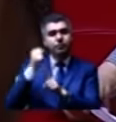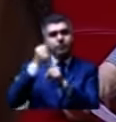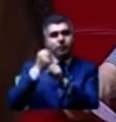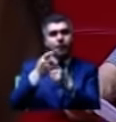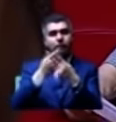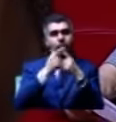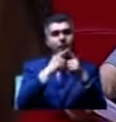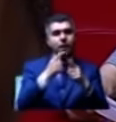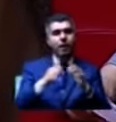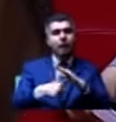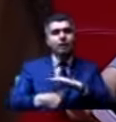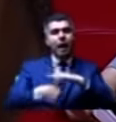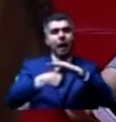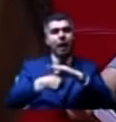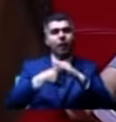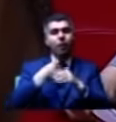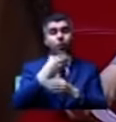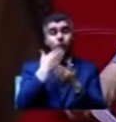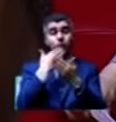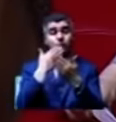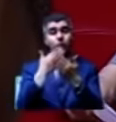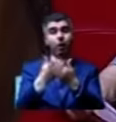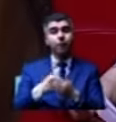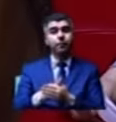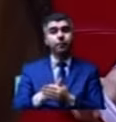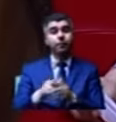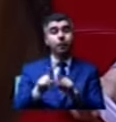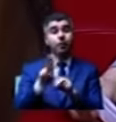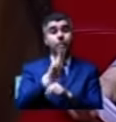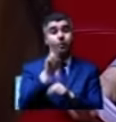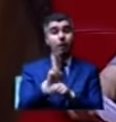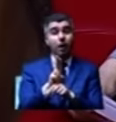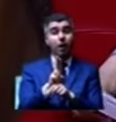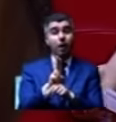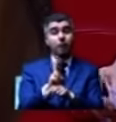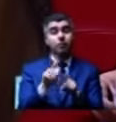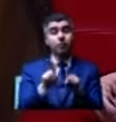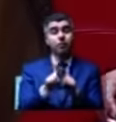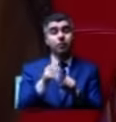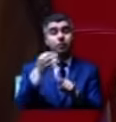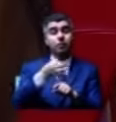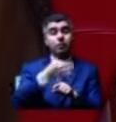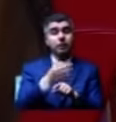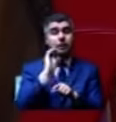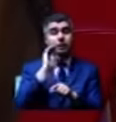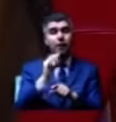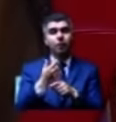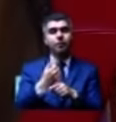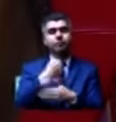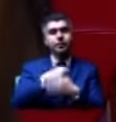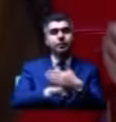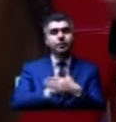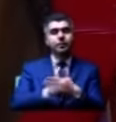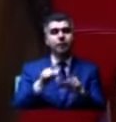بها التعاون الوطني. ومع ذلك أنا كنشكرك على السؤال ديالك وكذلك على الغيرة ديالك على المنطقة، ورحنا ما